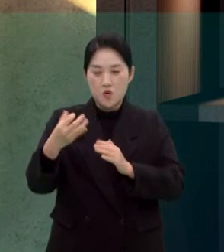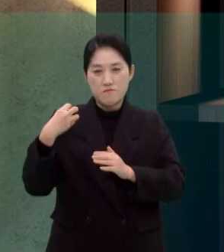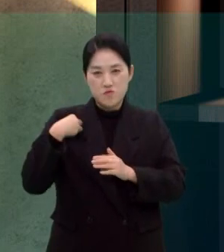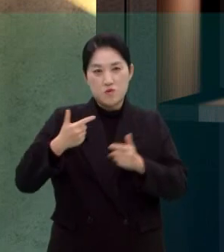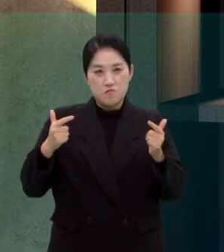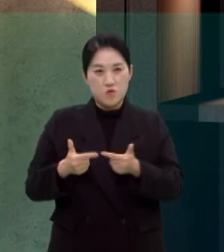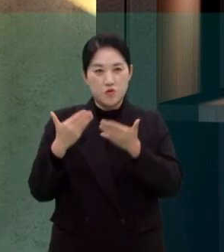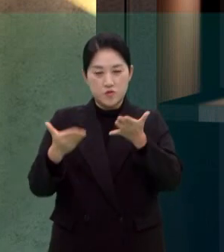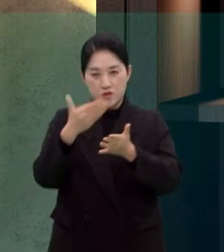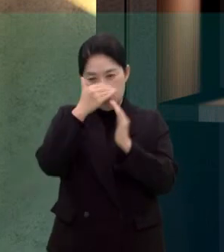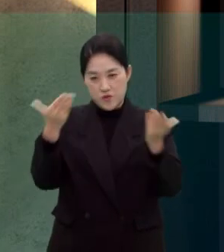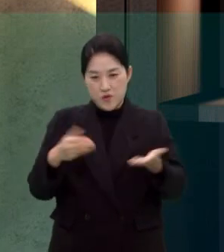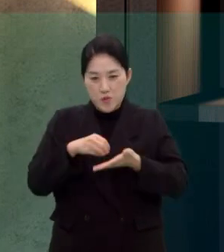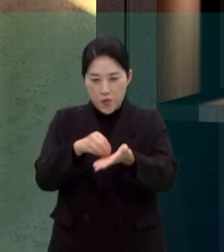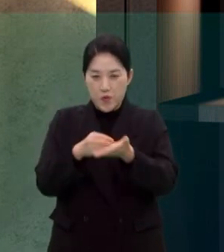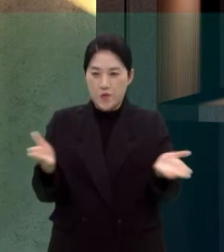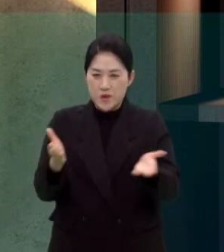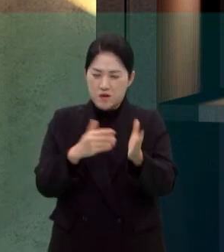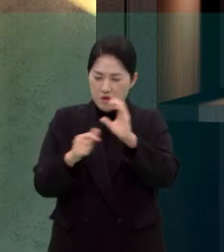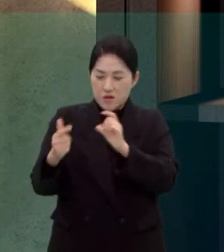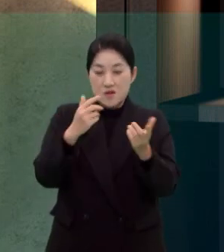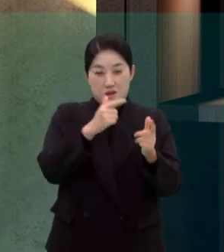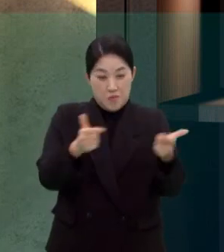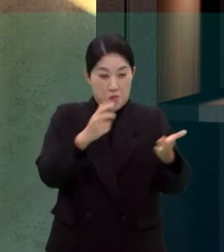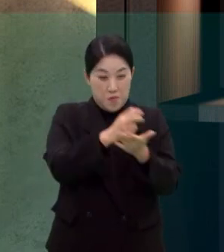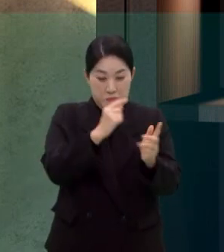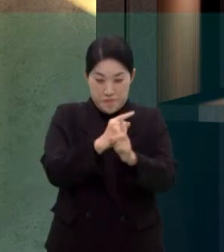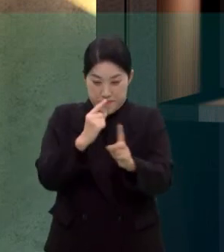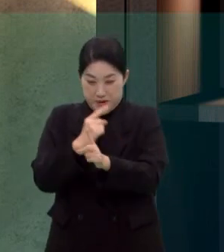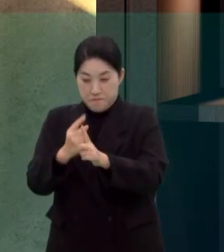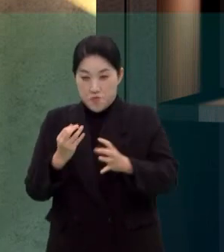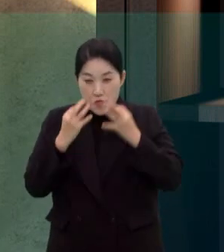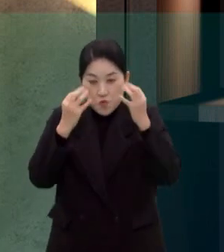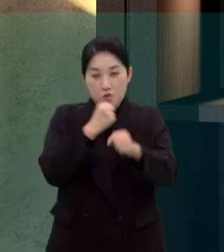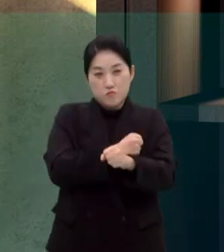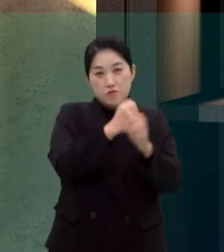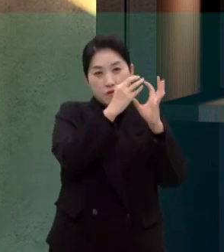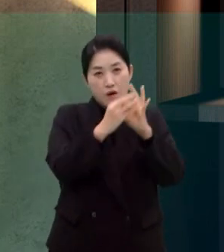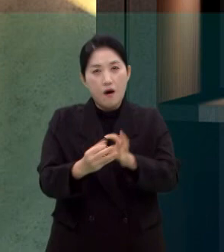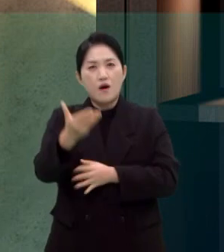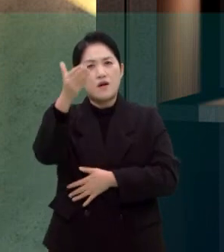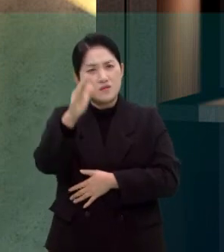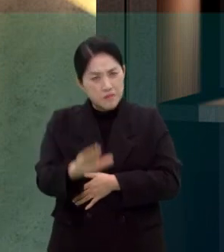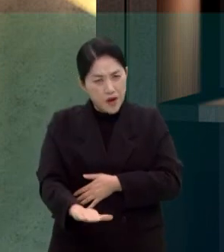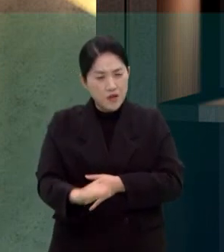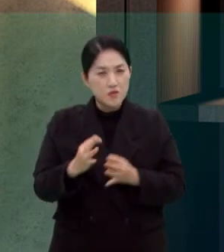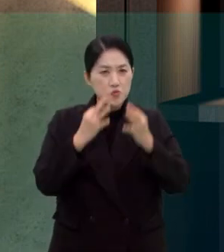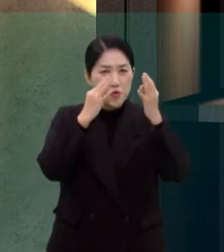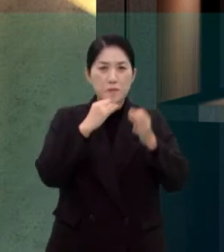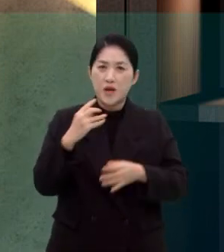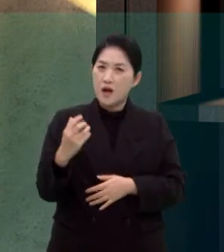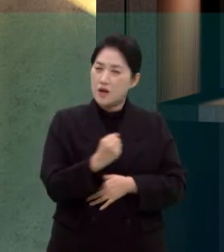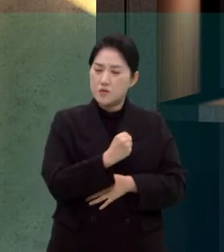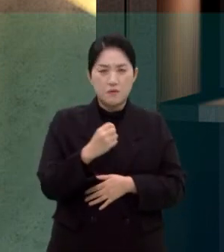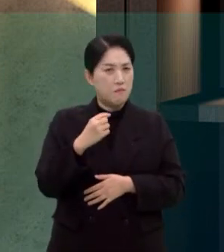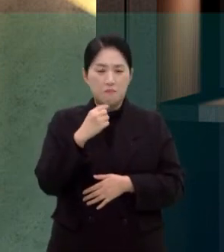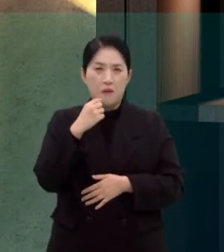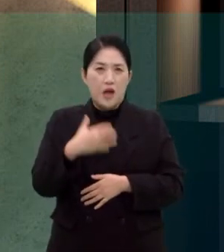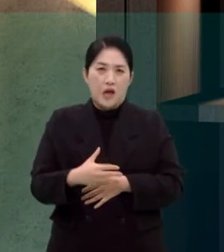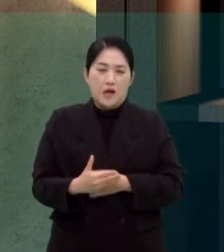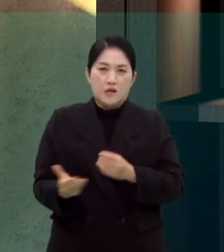청년 고용을 촉진하기 위한 많은 법 개정 노력을 이어왔지만 그 노력들만으로 결코 충분치